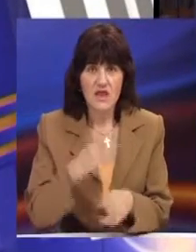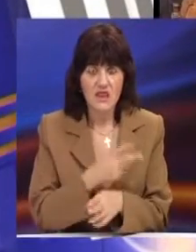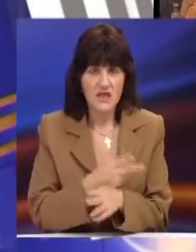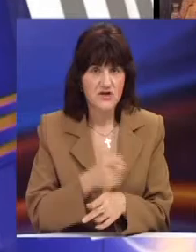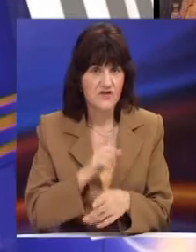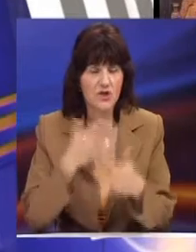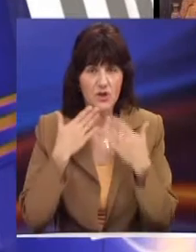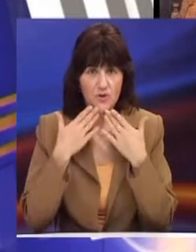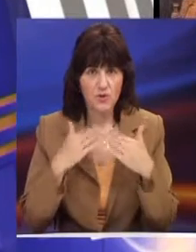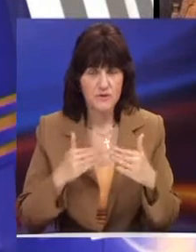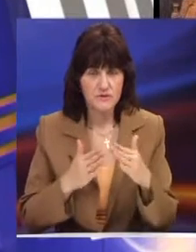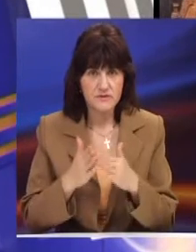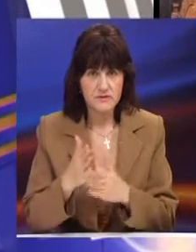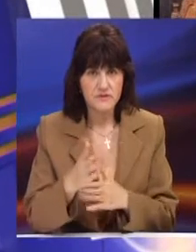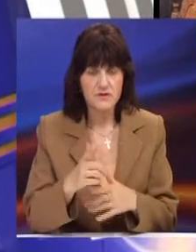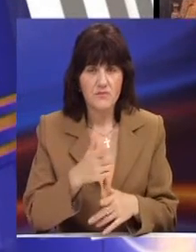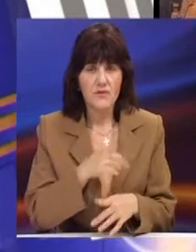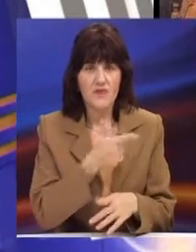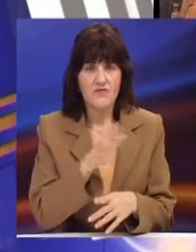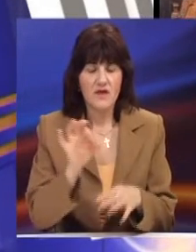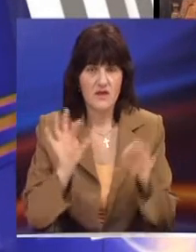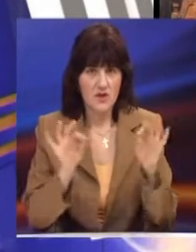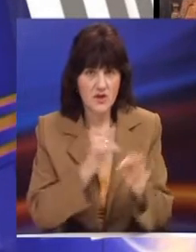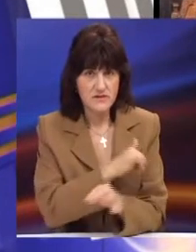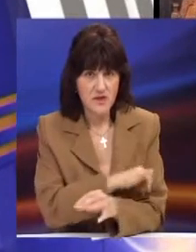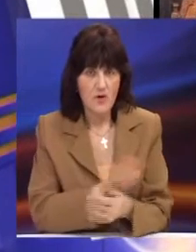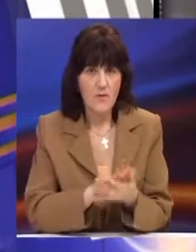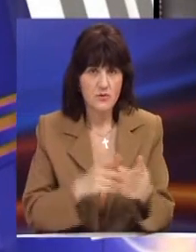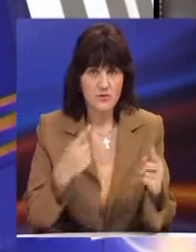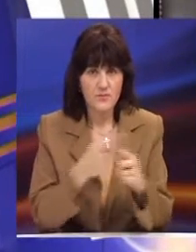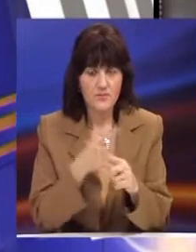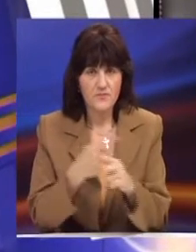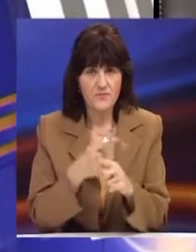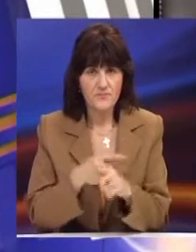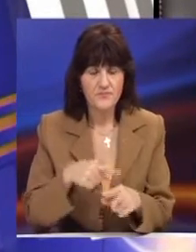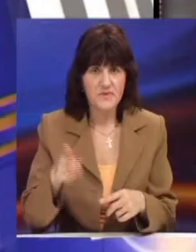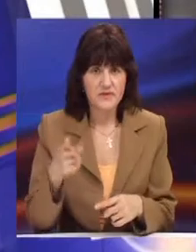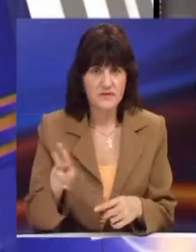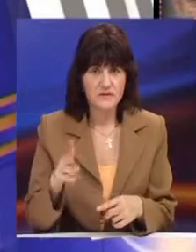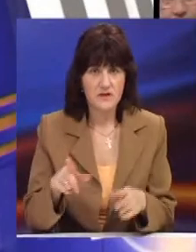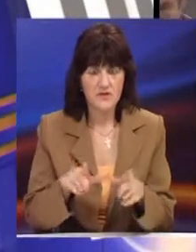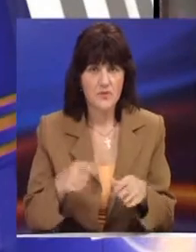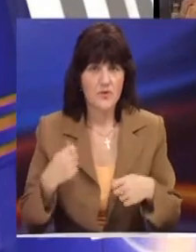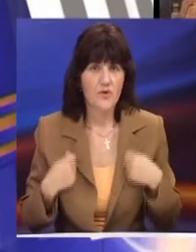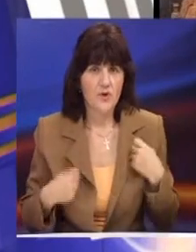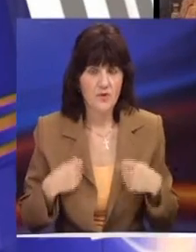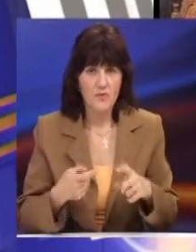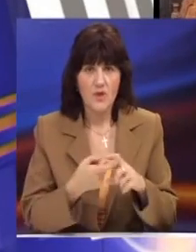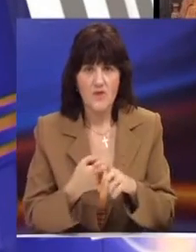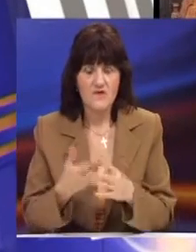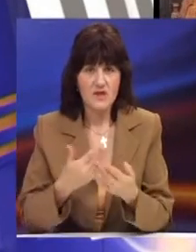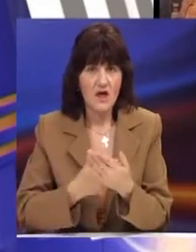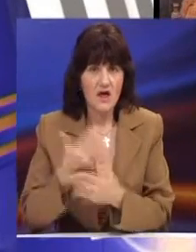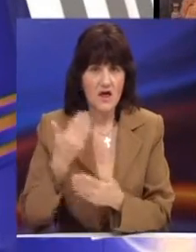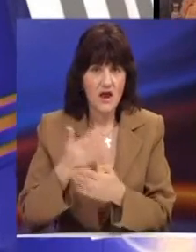Republičkom parlamentu nije podržao predlog budžeta za 2010. godinu, počinju nesuglasice između koalicionih partnera u Subotici oko